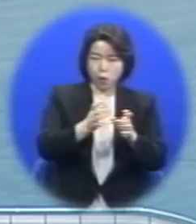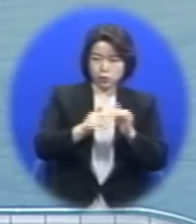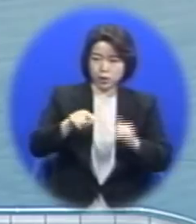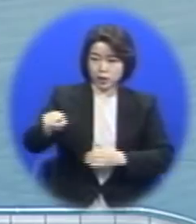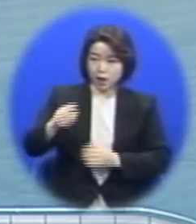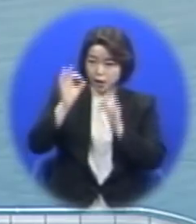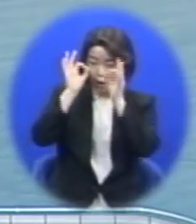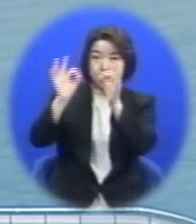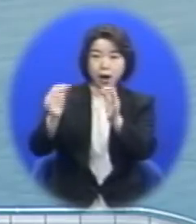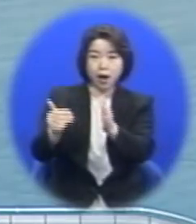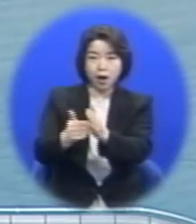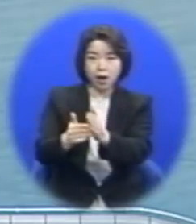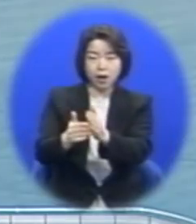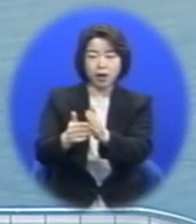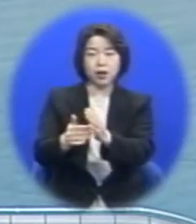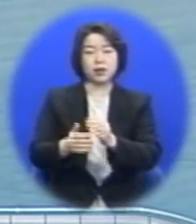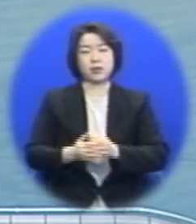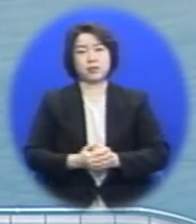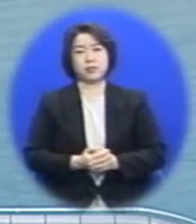보았습니다.